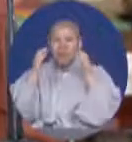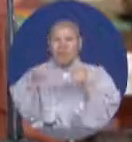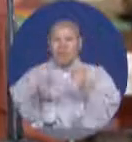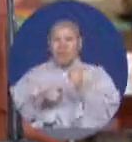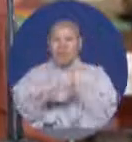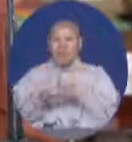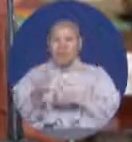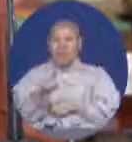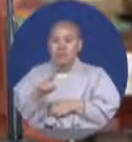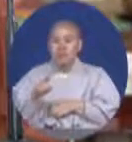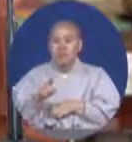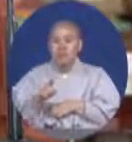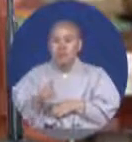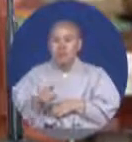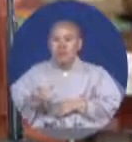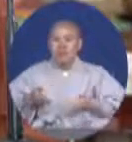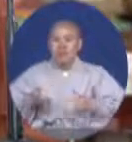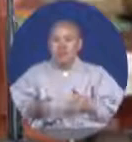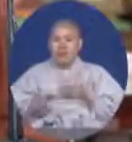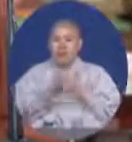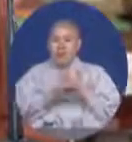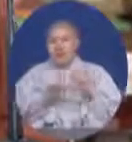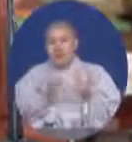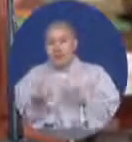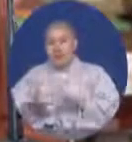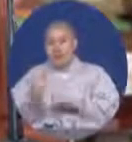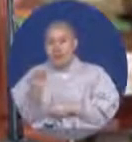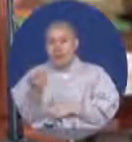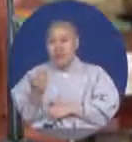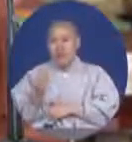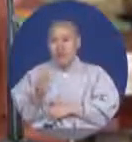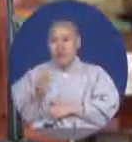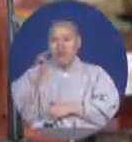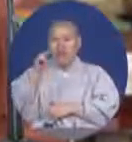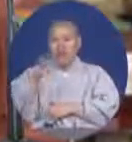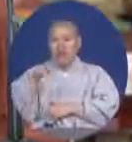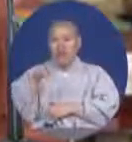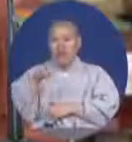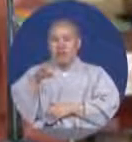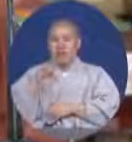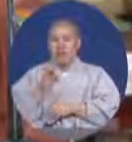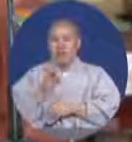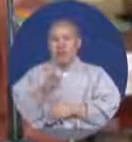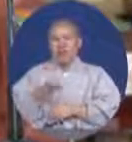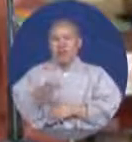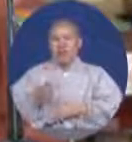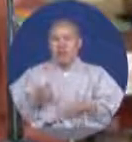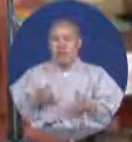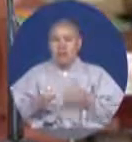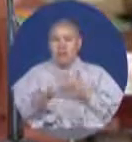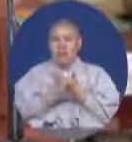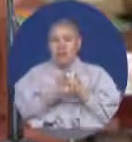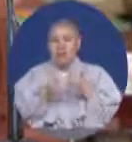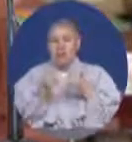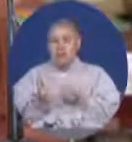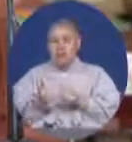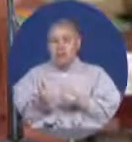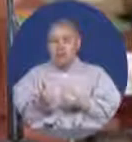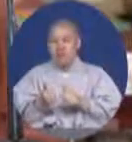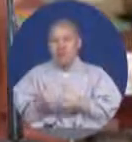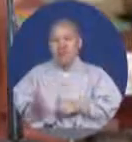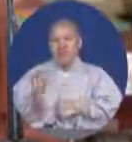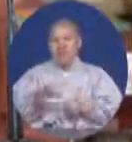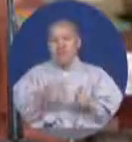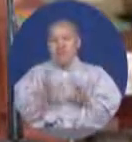건 뭐냐? 나면 죽는데 무상해서 나면 죽는데 죽는 건